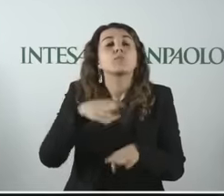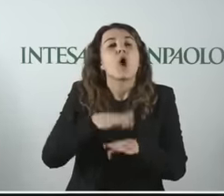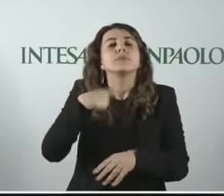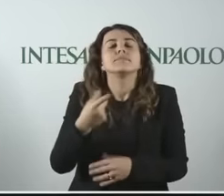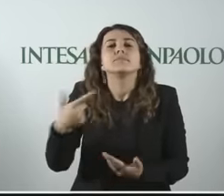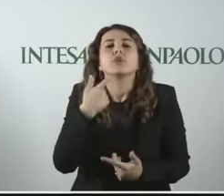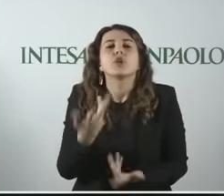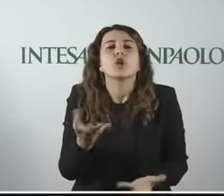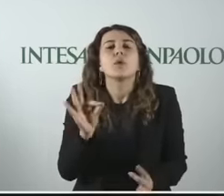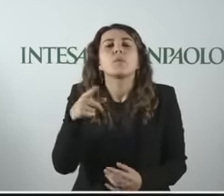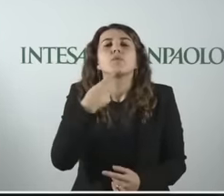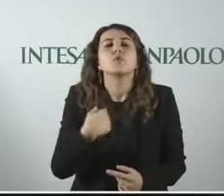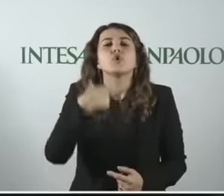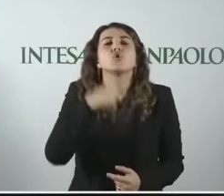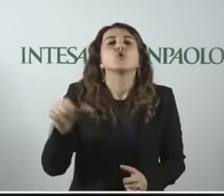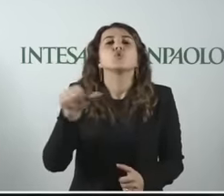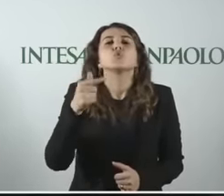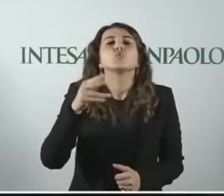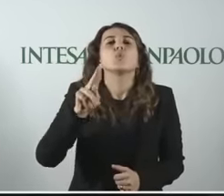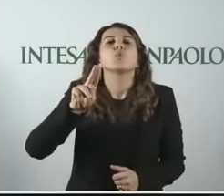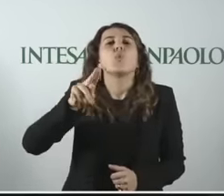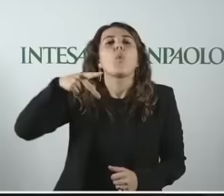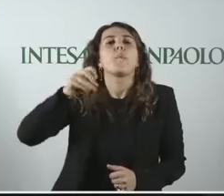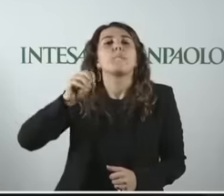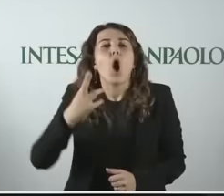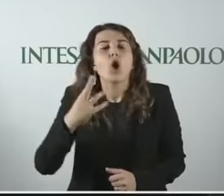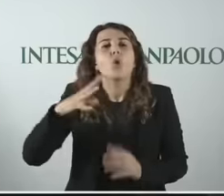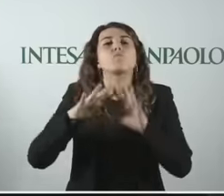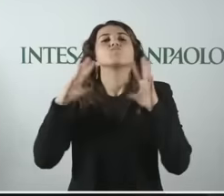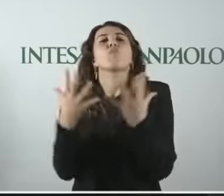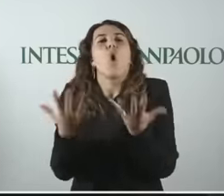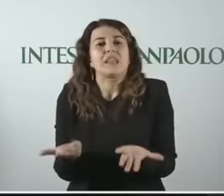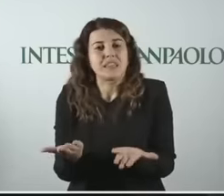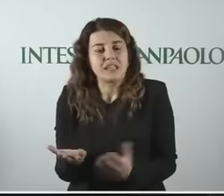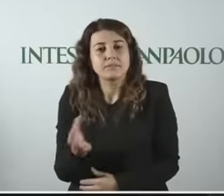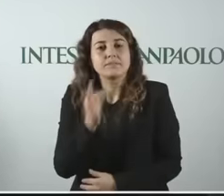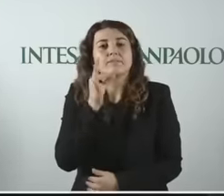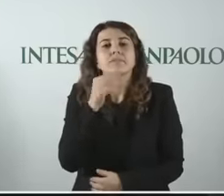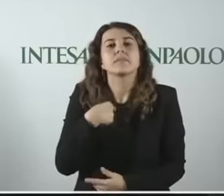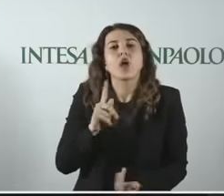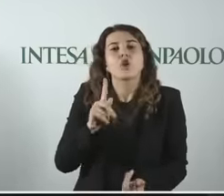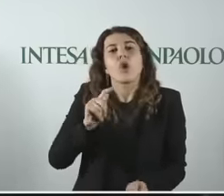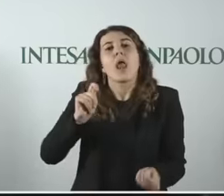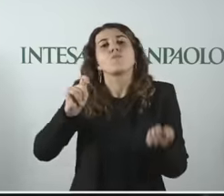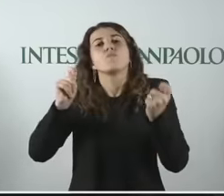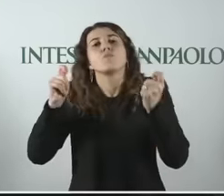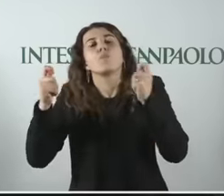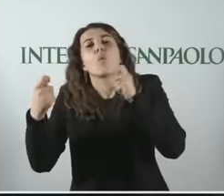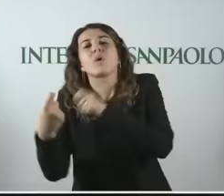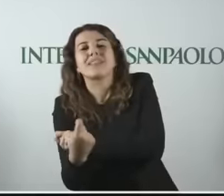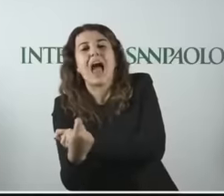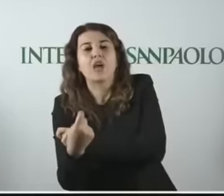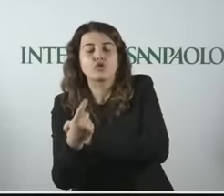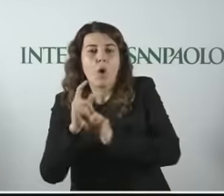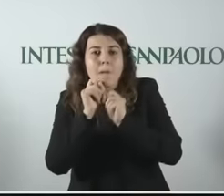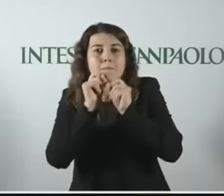uno stupor Mundi et immutato Mirabilis cioè un